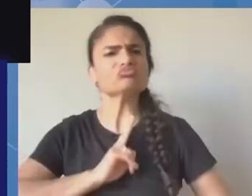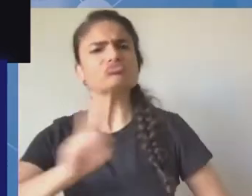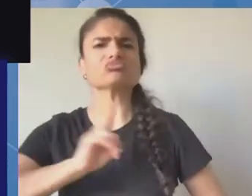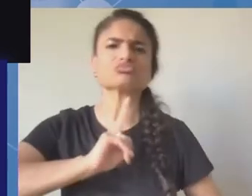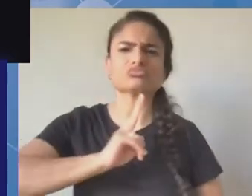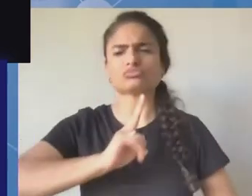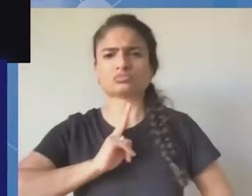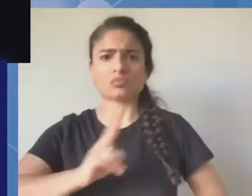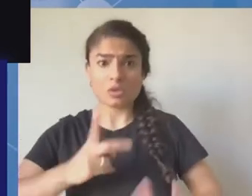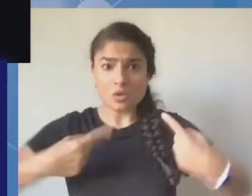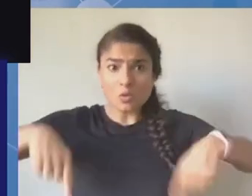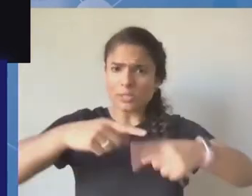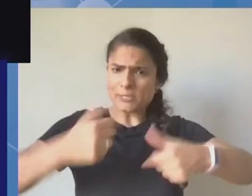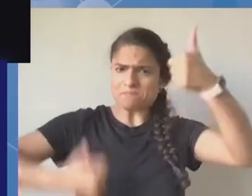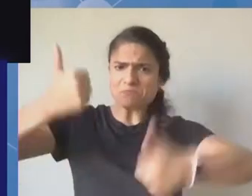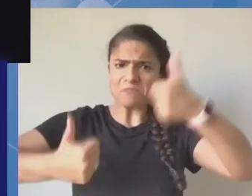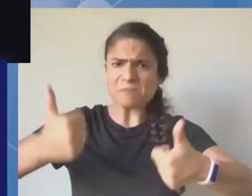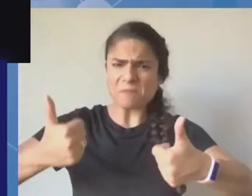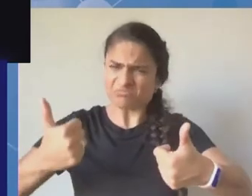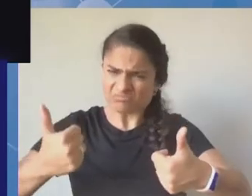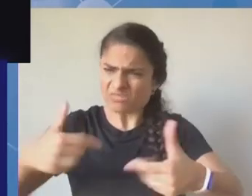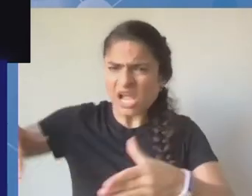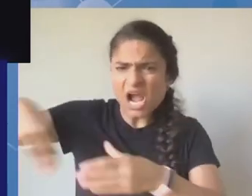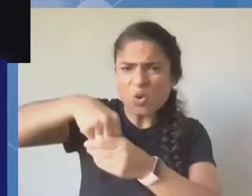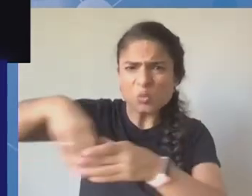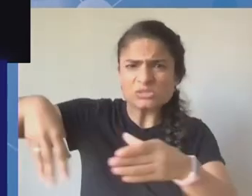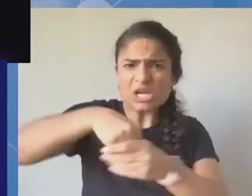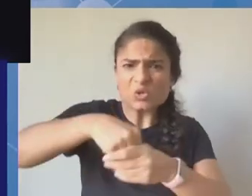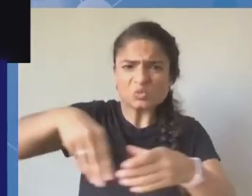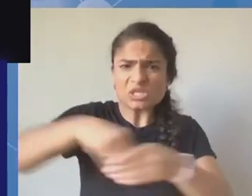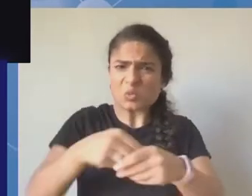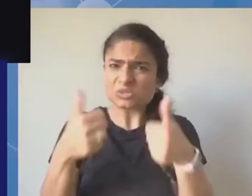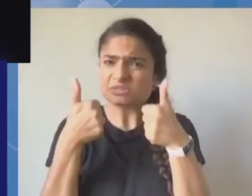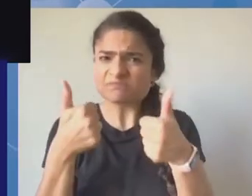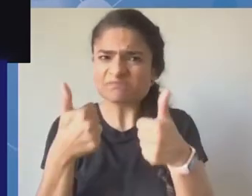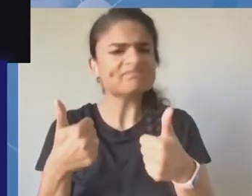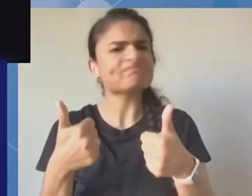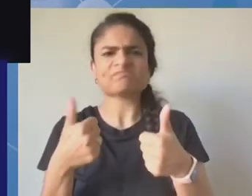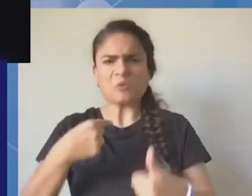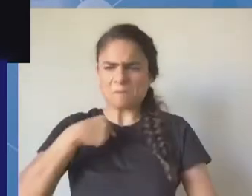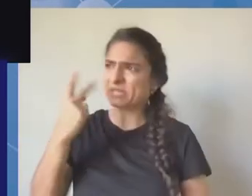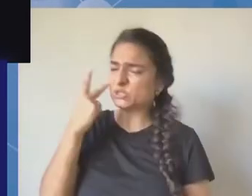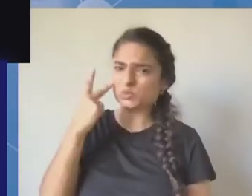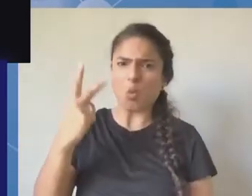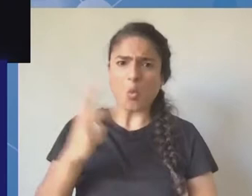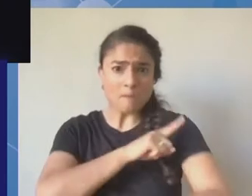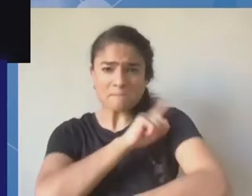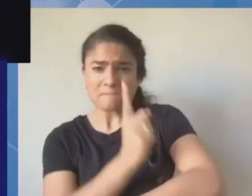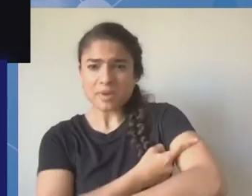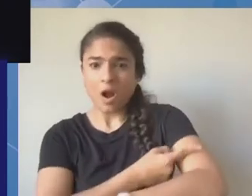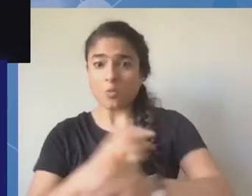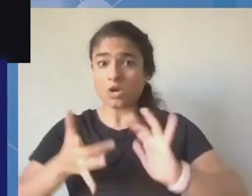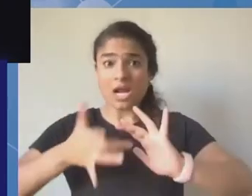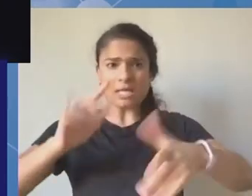己使用这些互联网给我们提供的方便，但是互联网也可能作为监